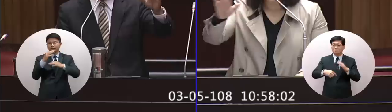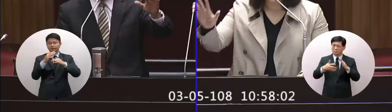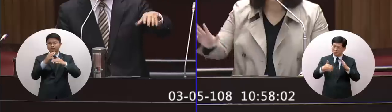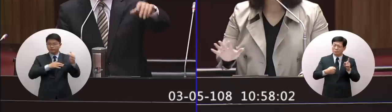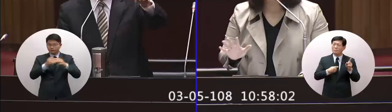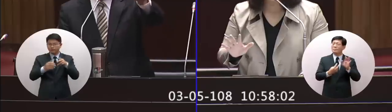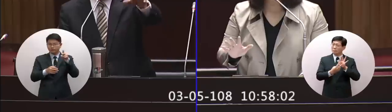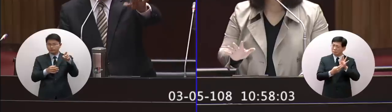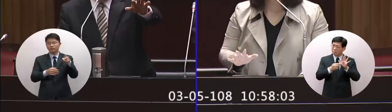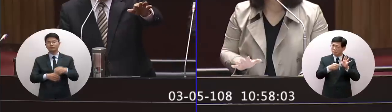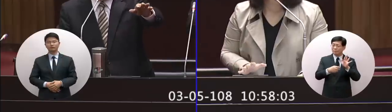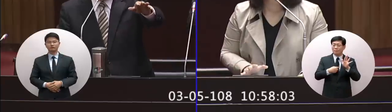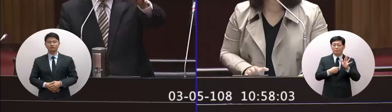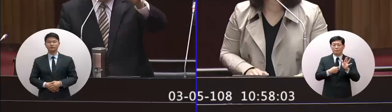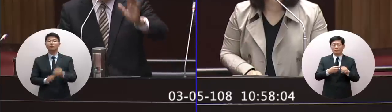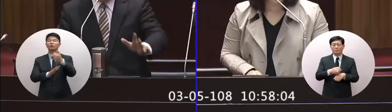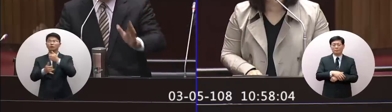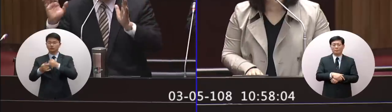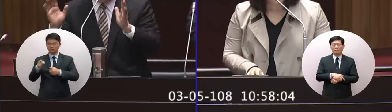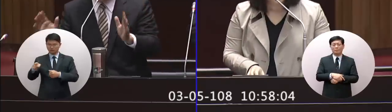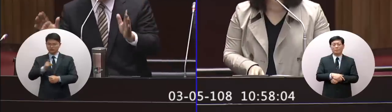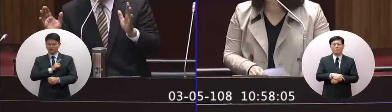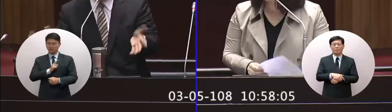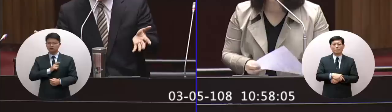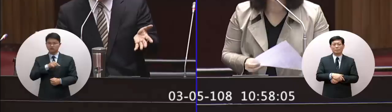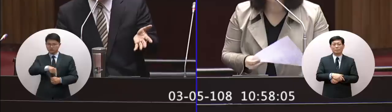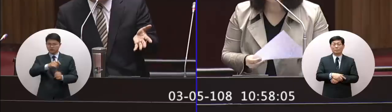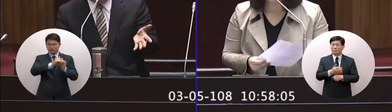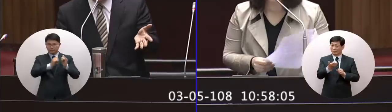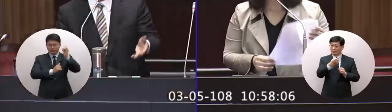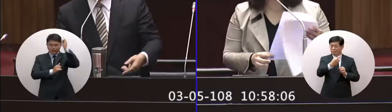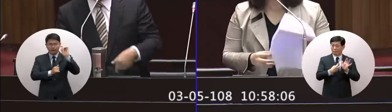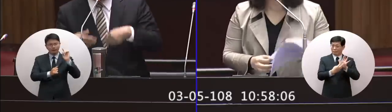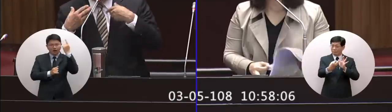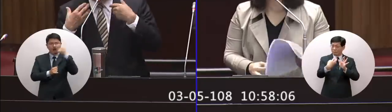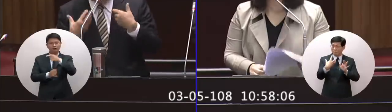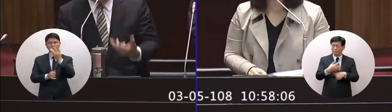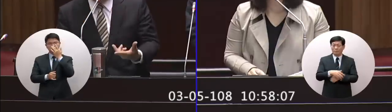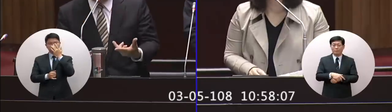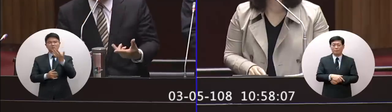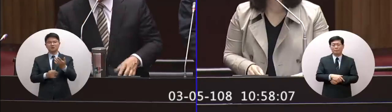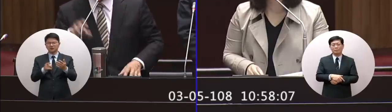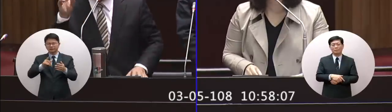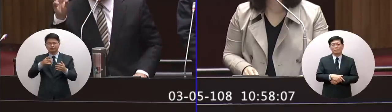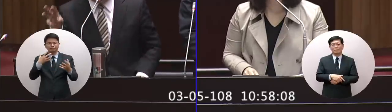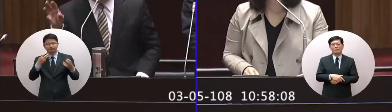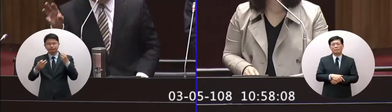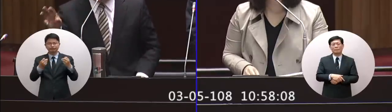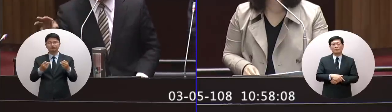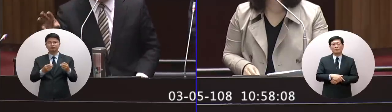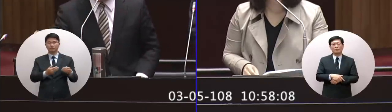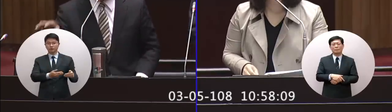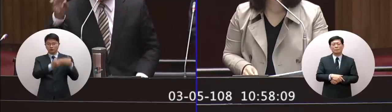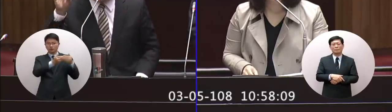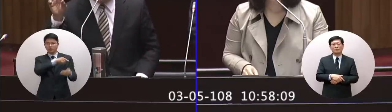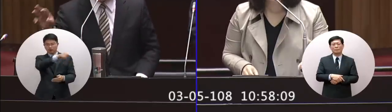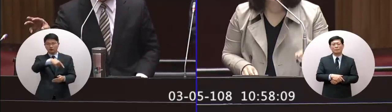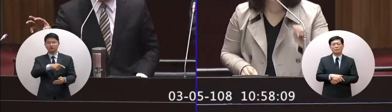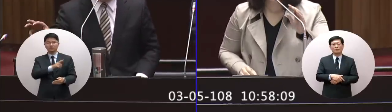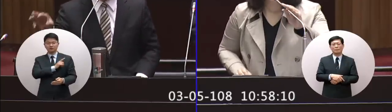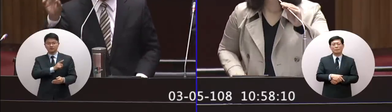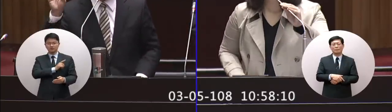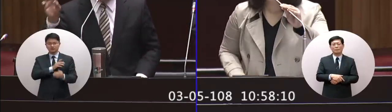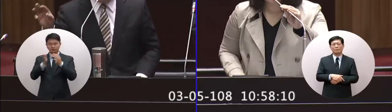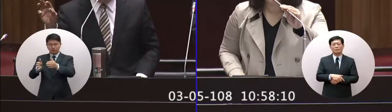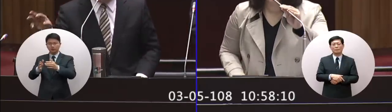段经过， 你讲的这些， 这个委员你可能不知道这个历史经过，你可能不熟悉。中国共产党是怎么